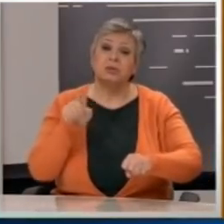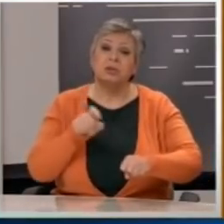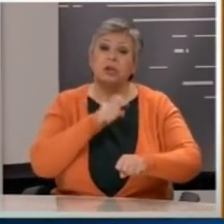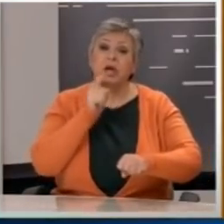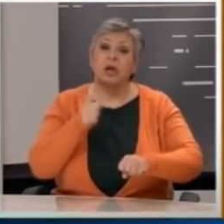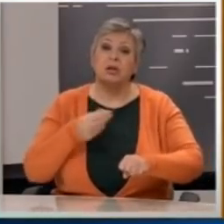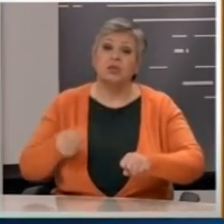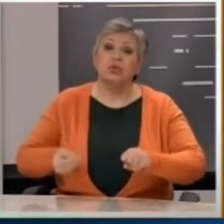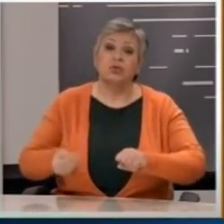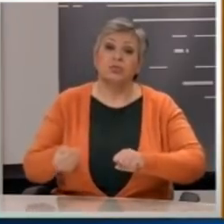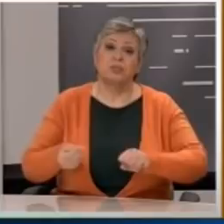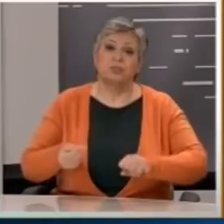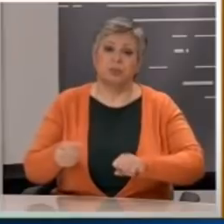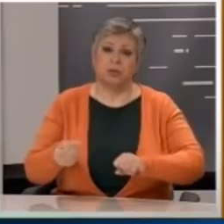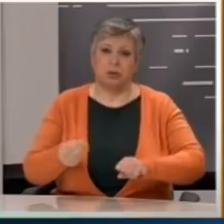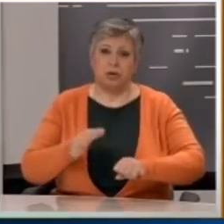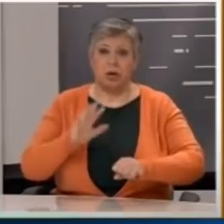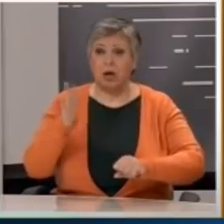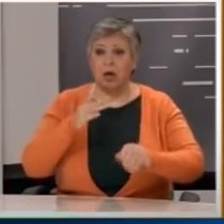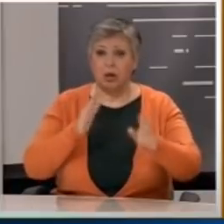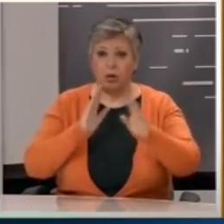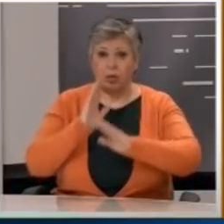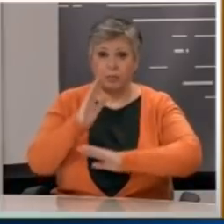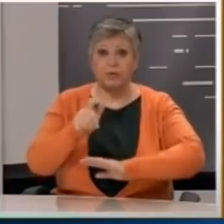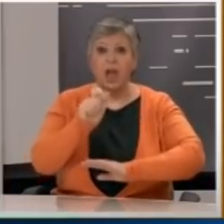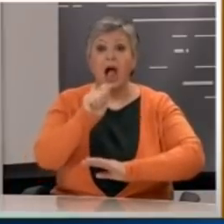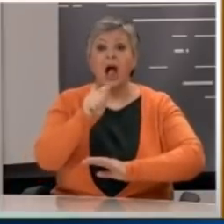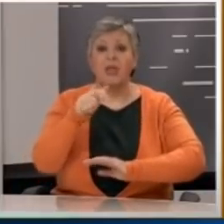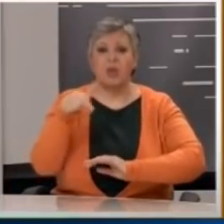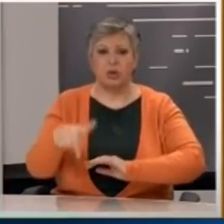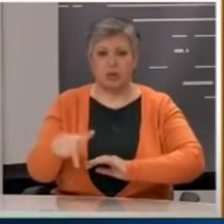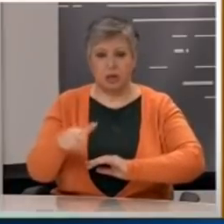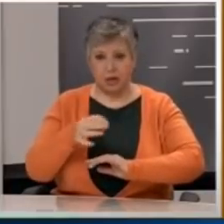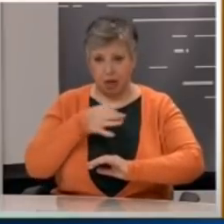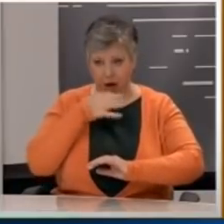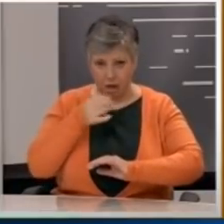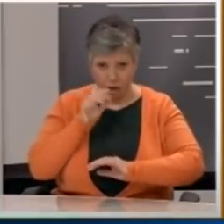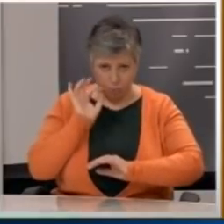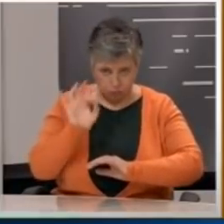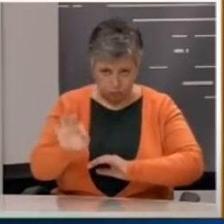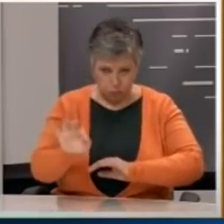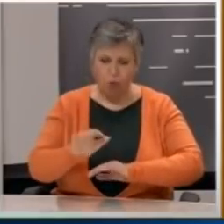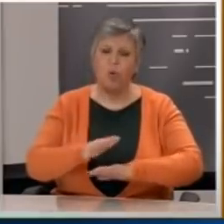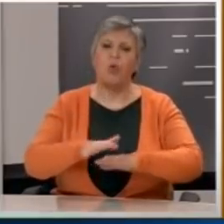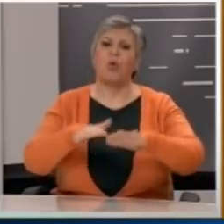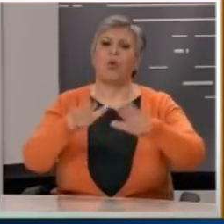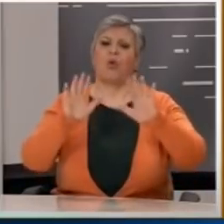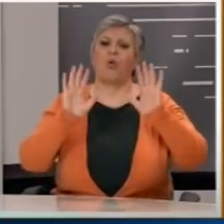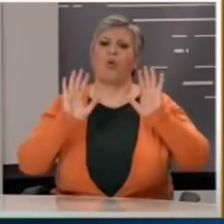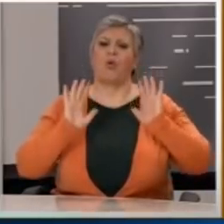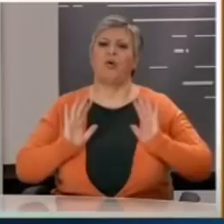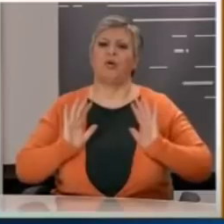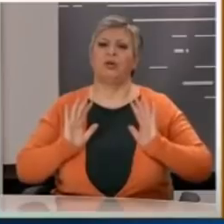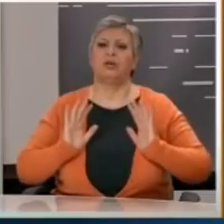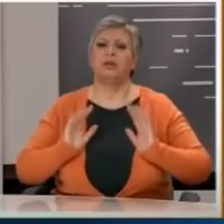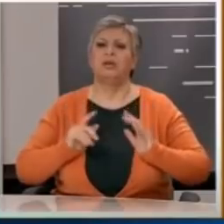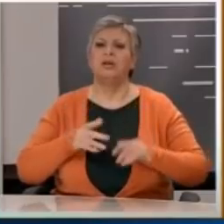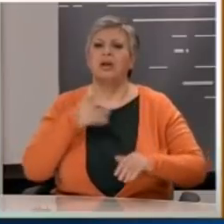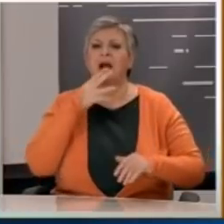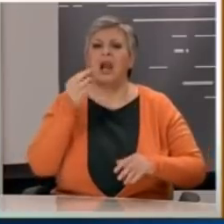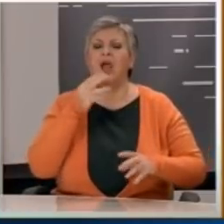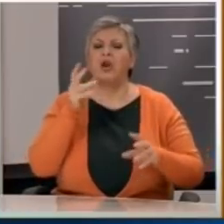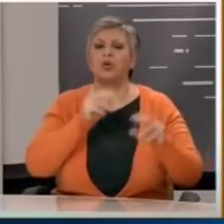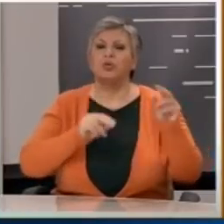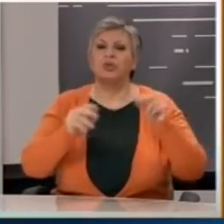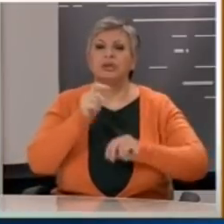ο κ. Γεωργιάδης ότι τον αφορά. Εγώ δεν είπα. Εγώ πιστεύω μάλιστα, επειδή συζητάτε όλο για